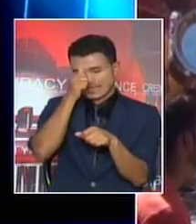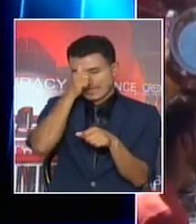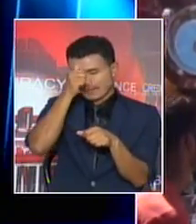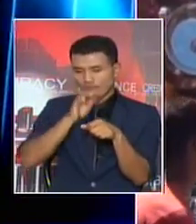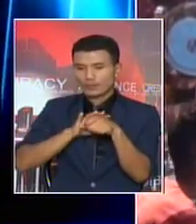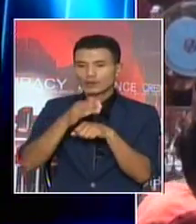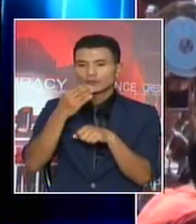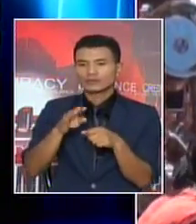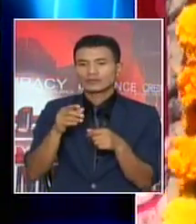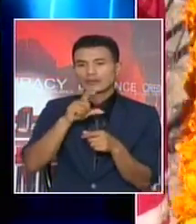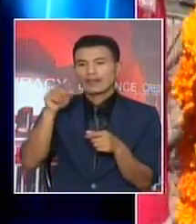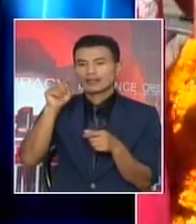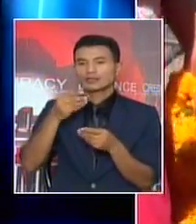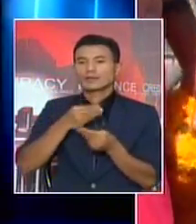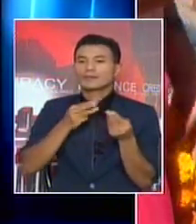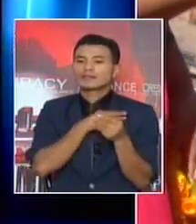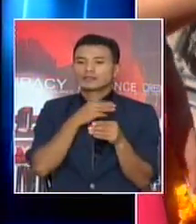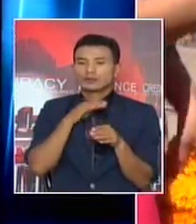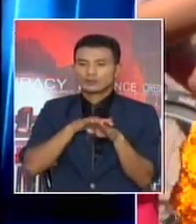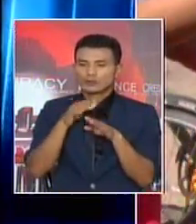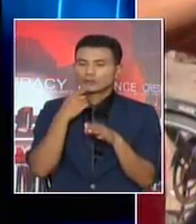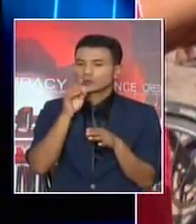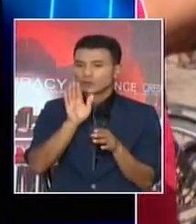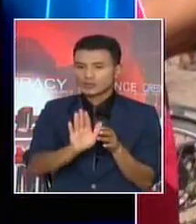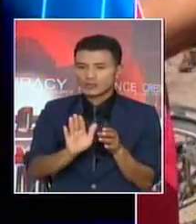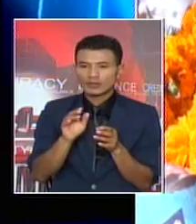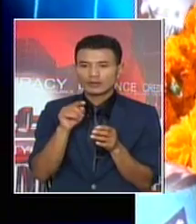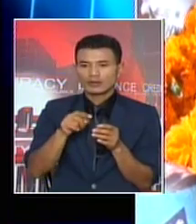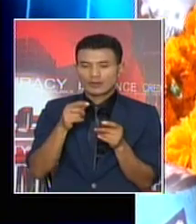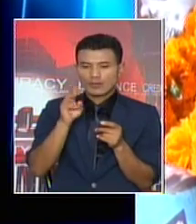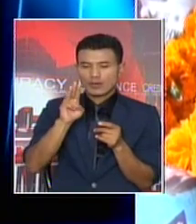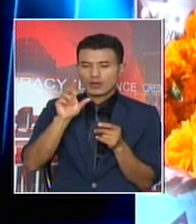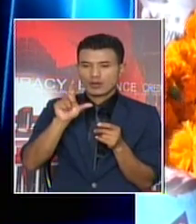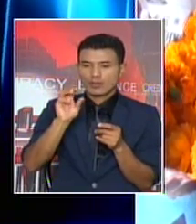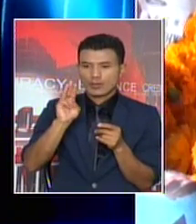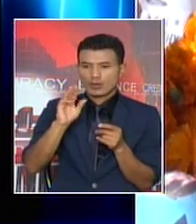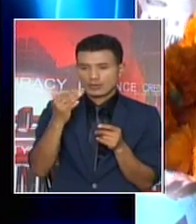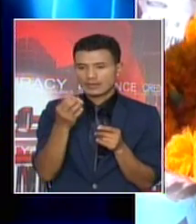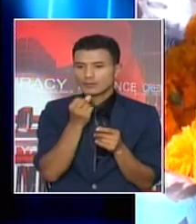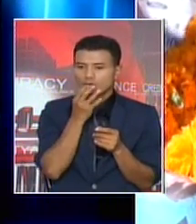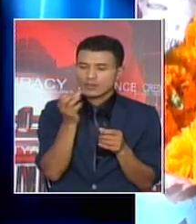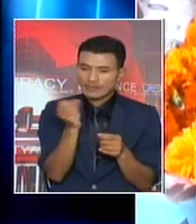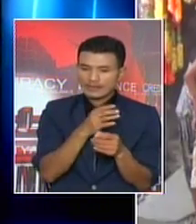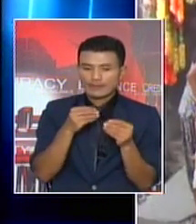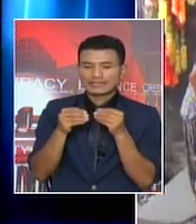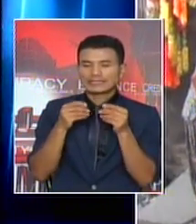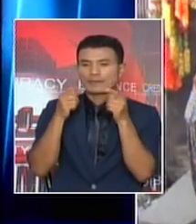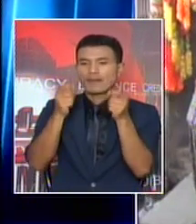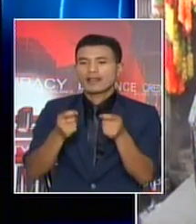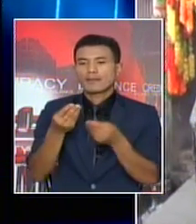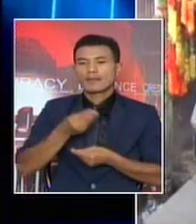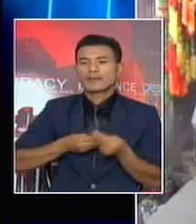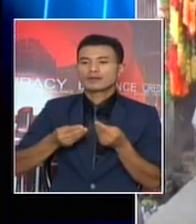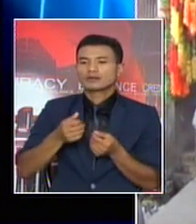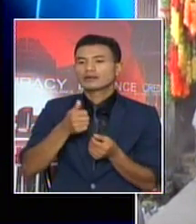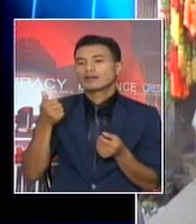नेपालगञ्जका व्यवसायी बताउँछन्। तिहारमा मालाका रूपमा प्रयोग गरिने मखमली र सयपत्री फुल पाउन नसक्दा बजारमा प्लास्टिकका मालाको व्यापार